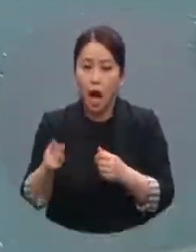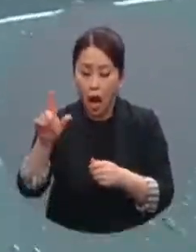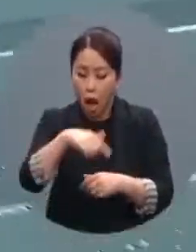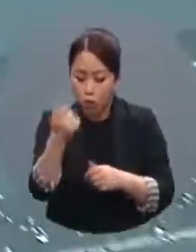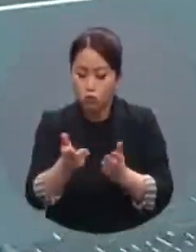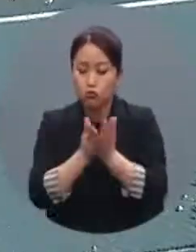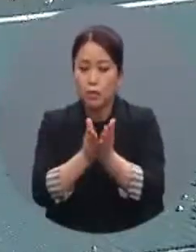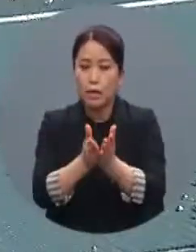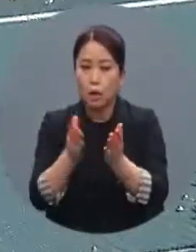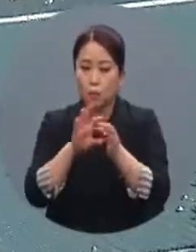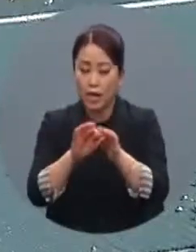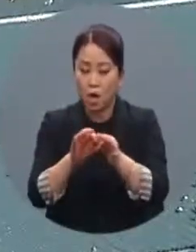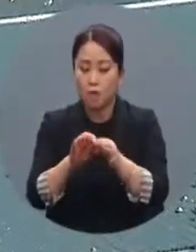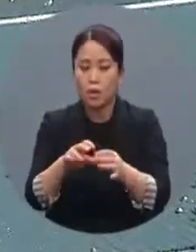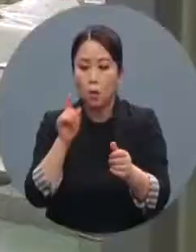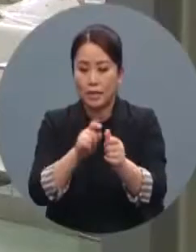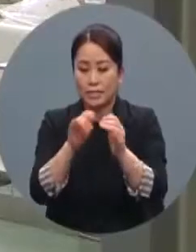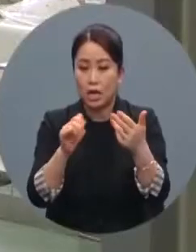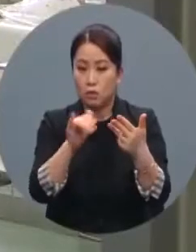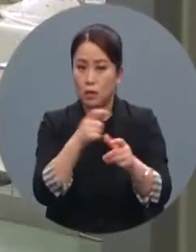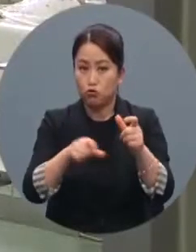수산업 관련 확진 환자 8명이 추가되는 등